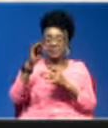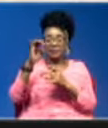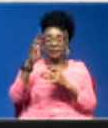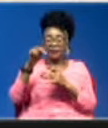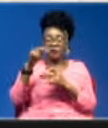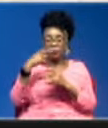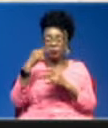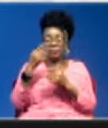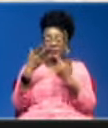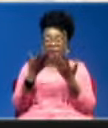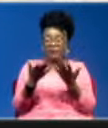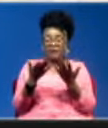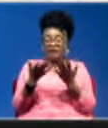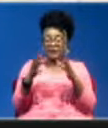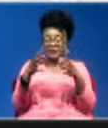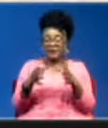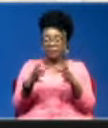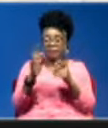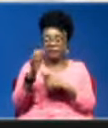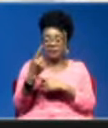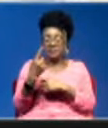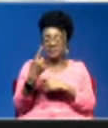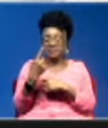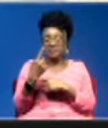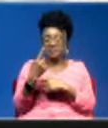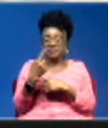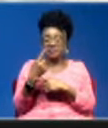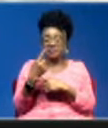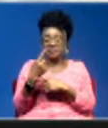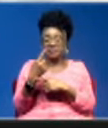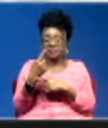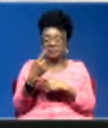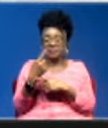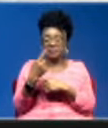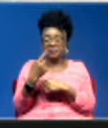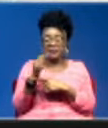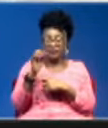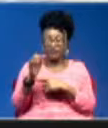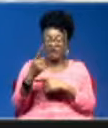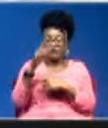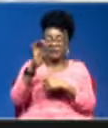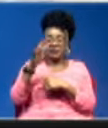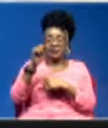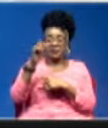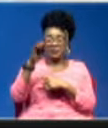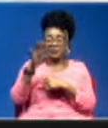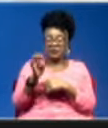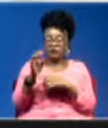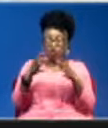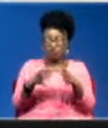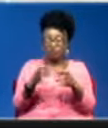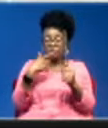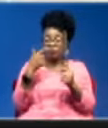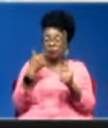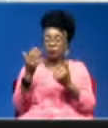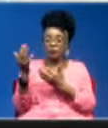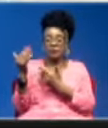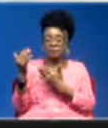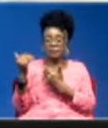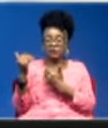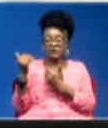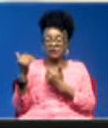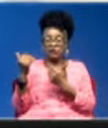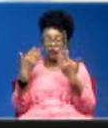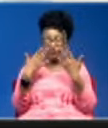watakuwa katika kikosi cha kwanza ambao wanaitwa Elite, the first elite group, ambao wanatarajiwa kukamilisha